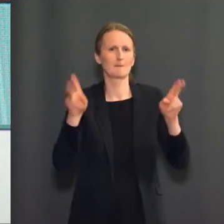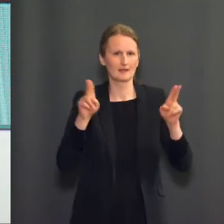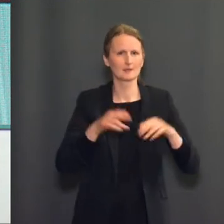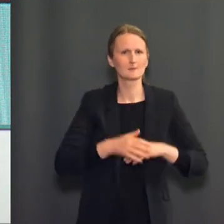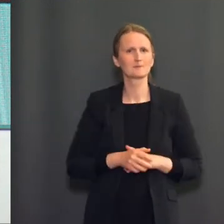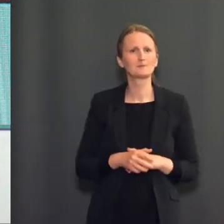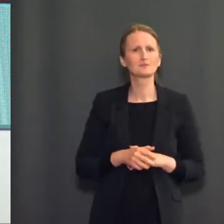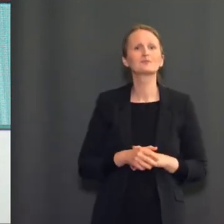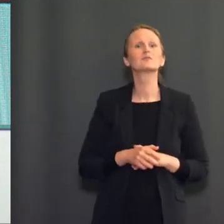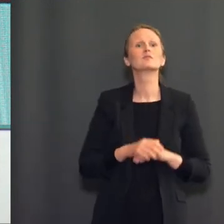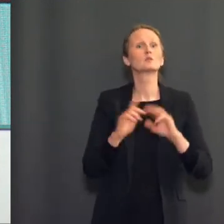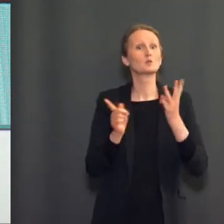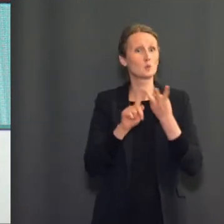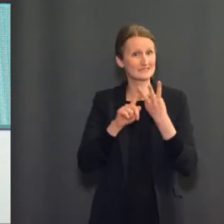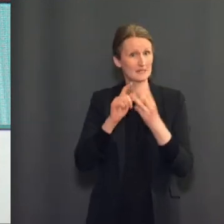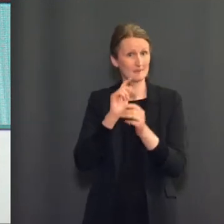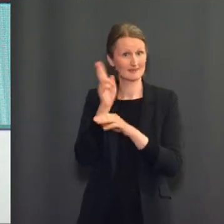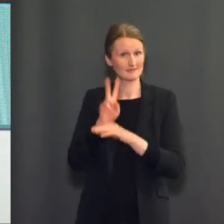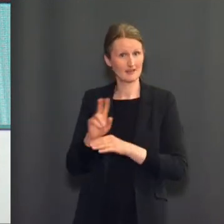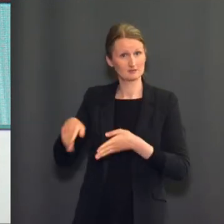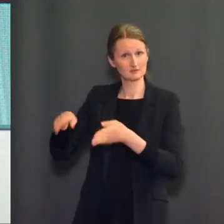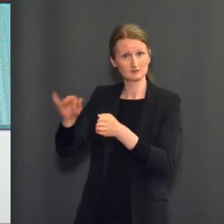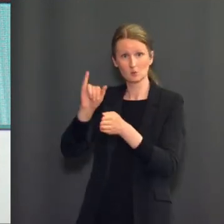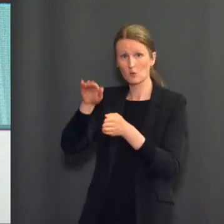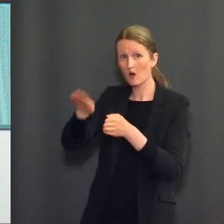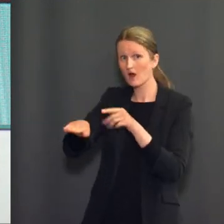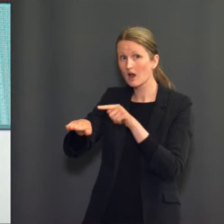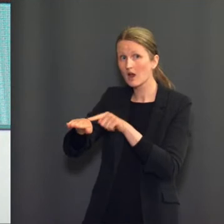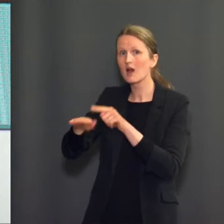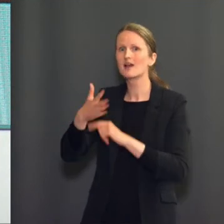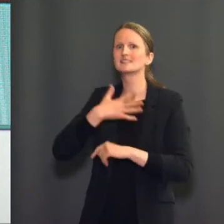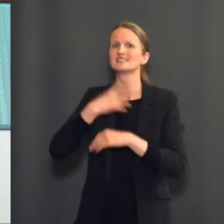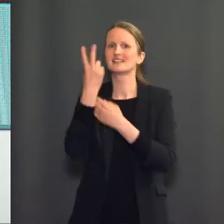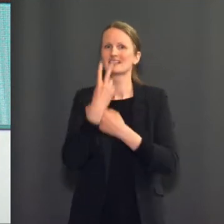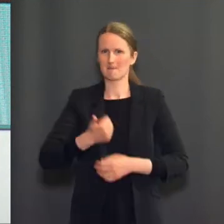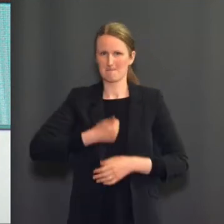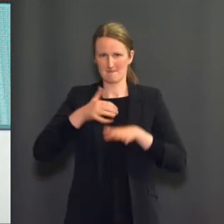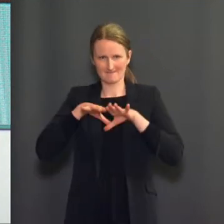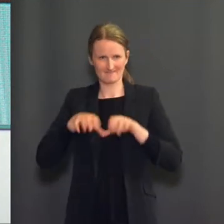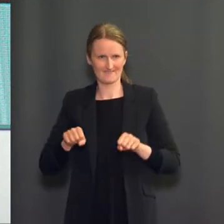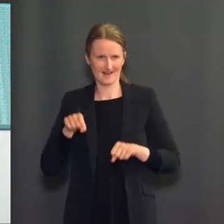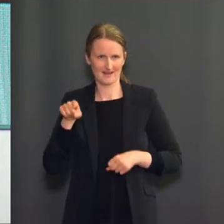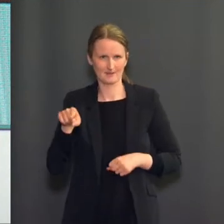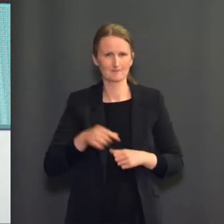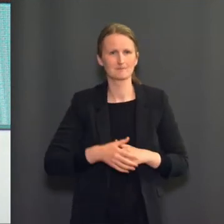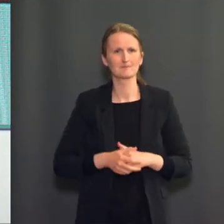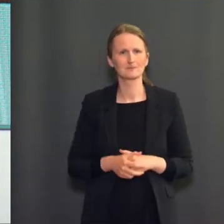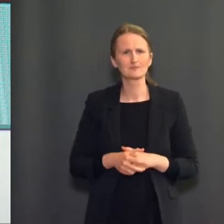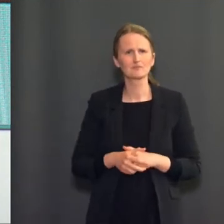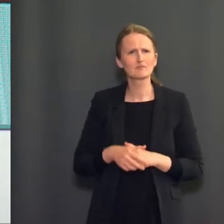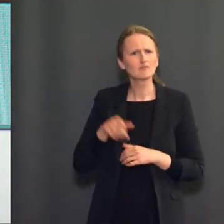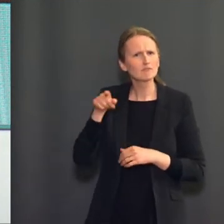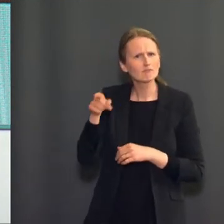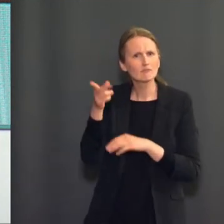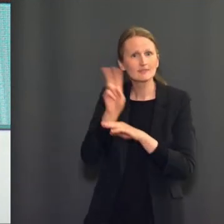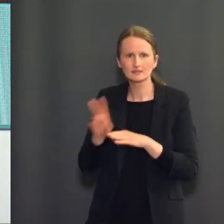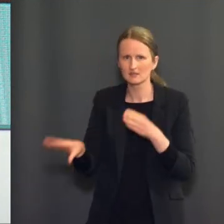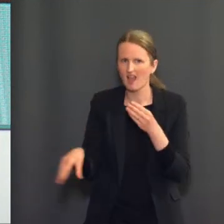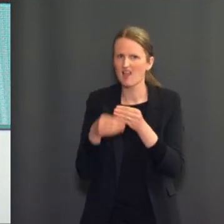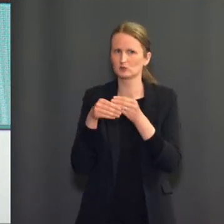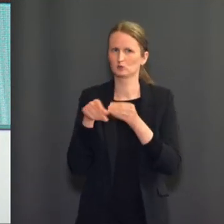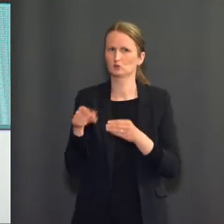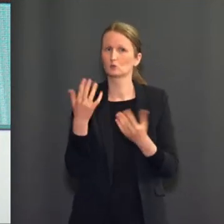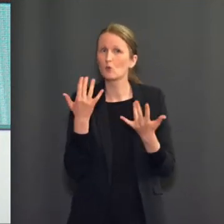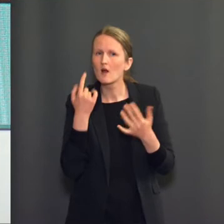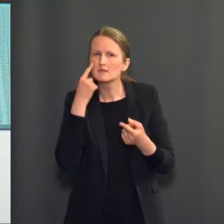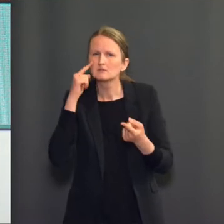ces autotests s'ajoutent comme troisième et dernière ligne de défense d'une politique de testing efficace. Ils se sont également